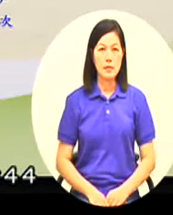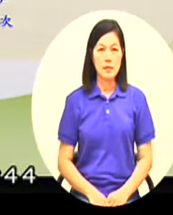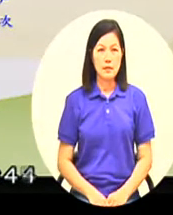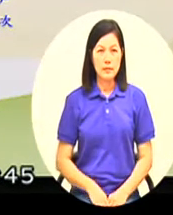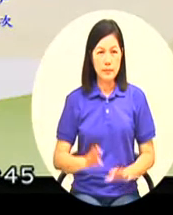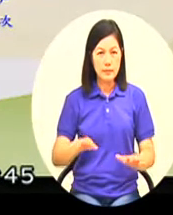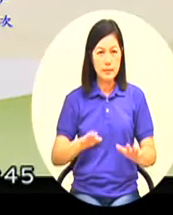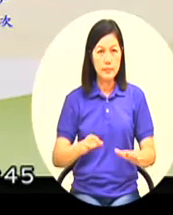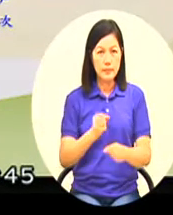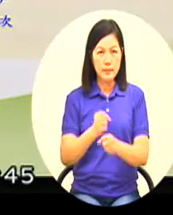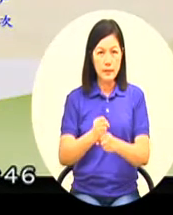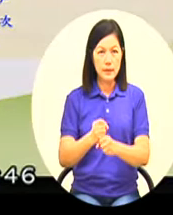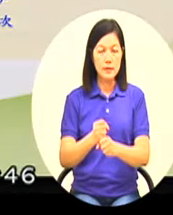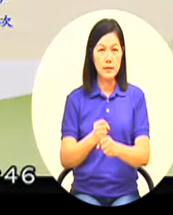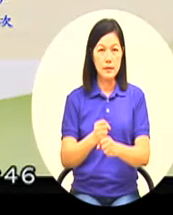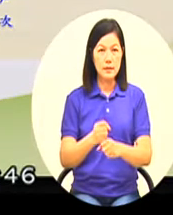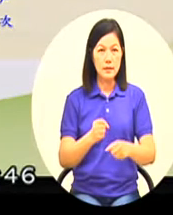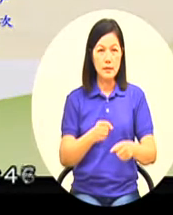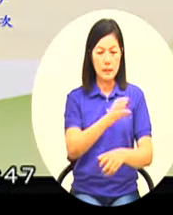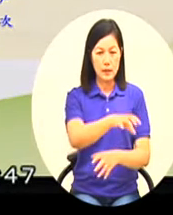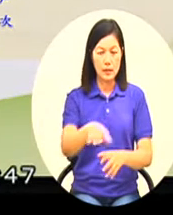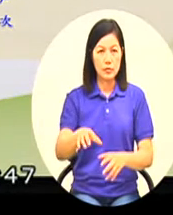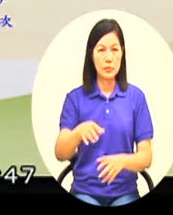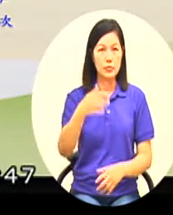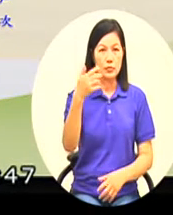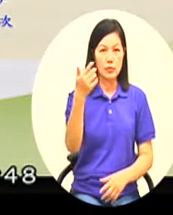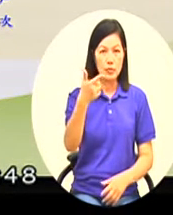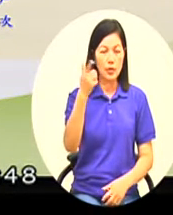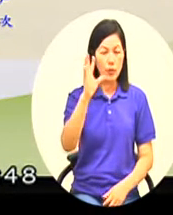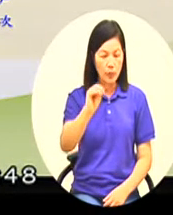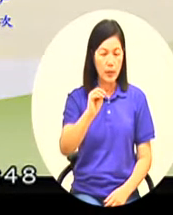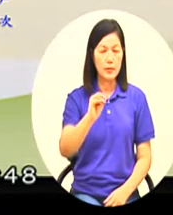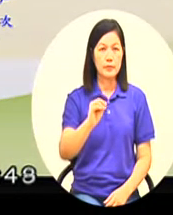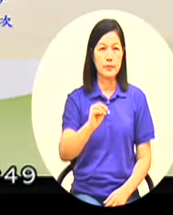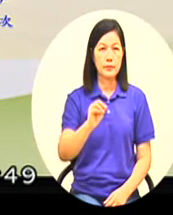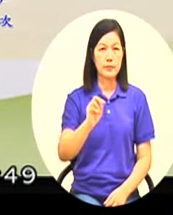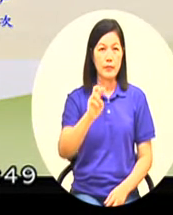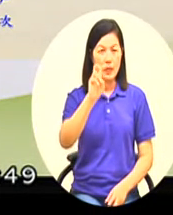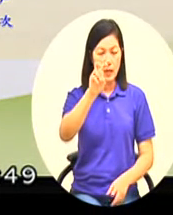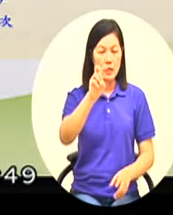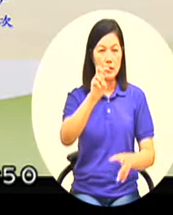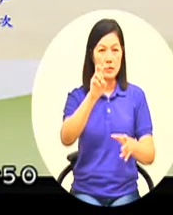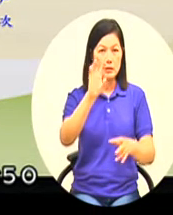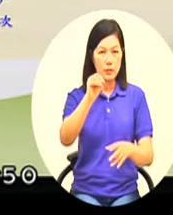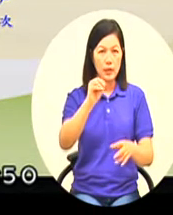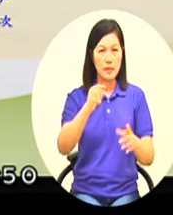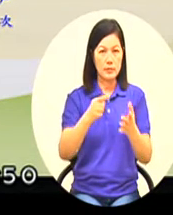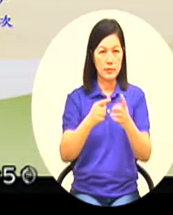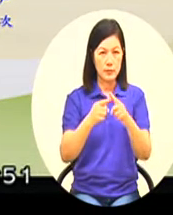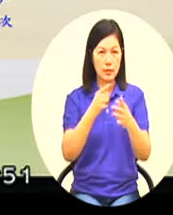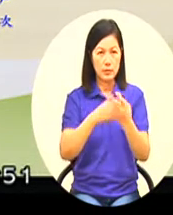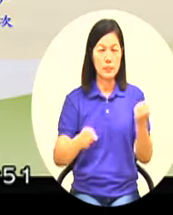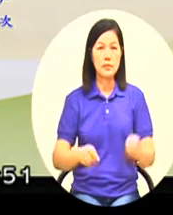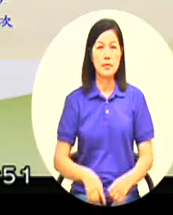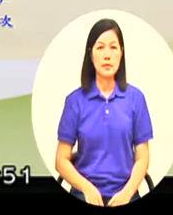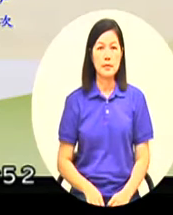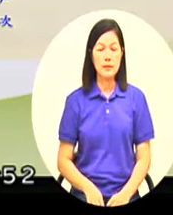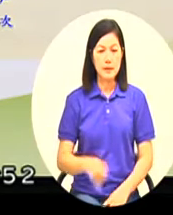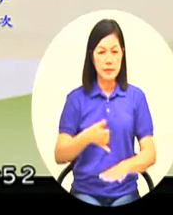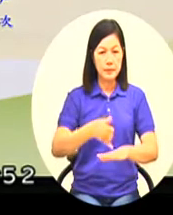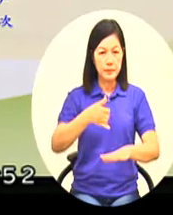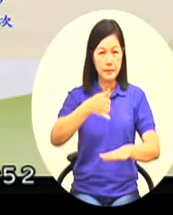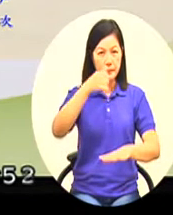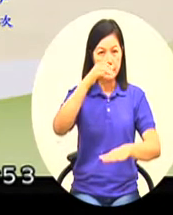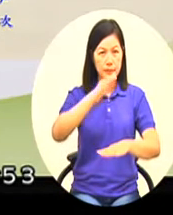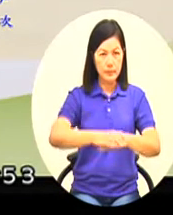执行的超过6万户，20人次，20万人次。 那在我们的病媒文的一个密度调查跟